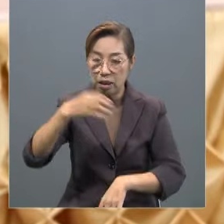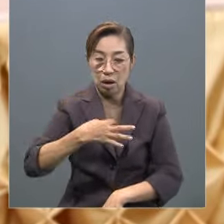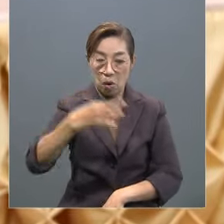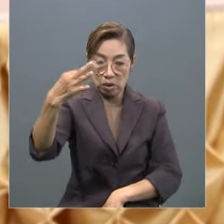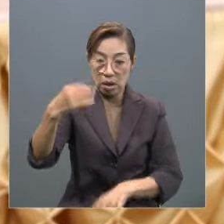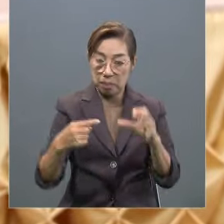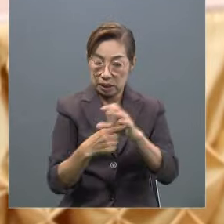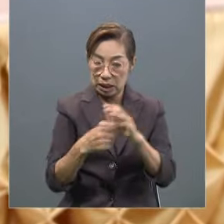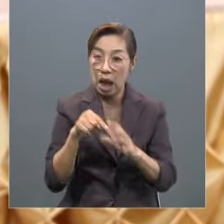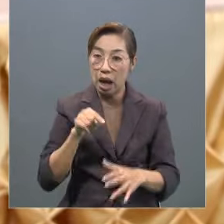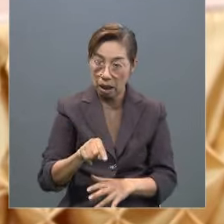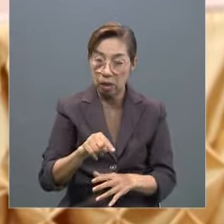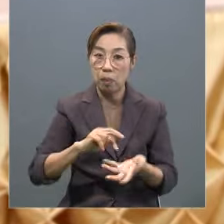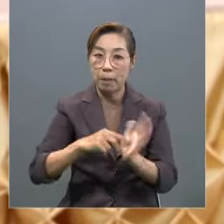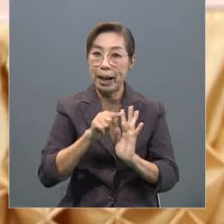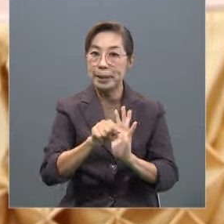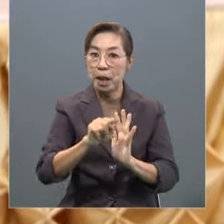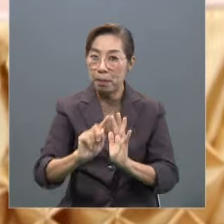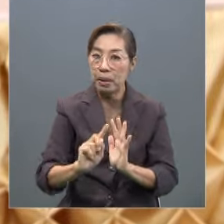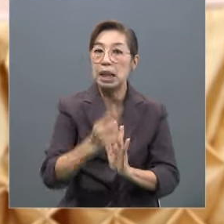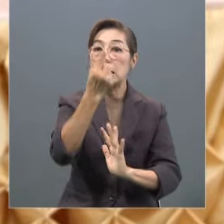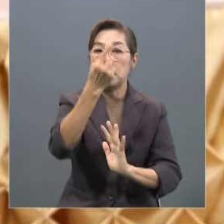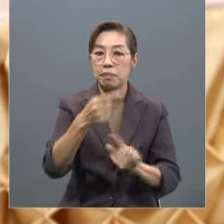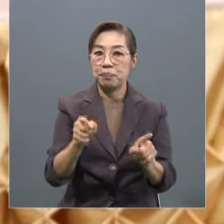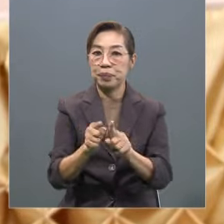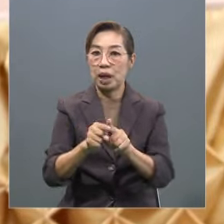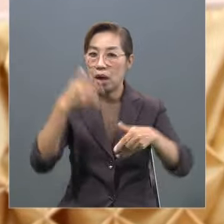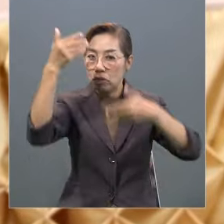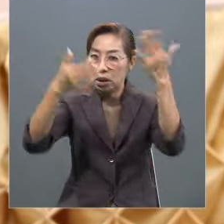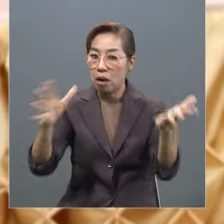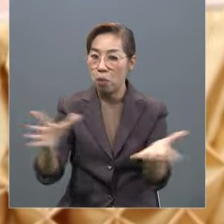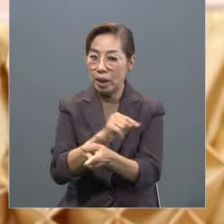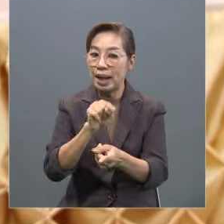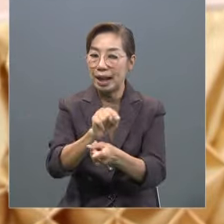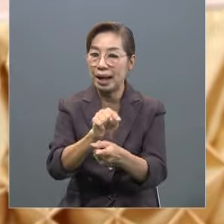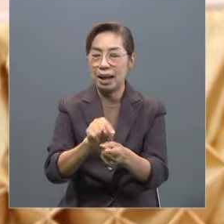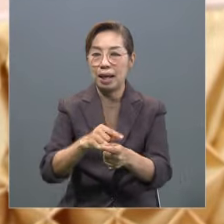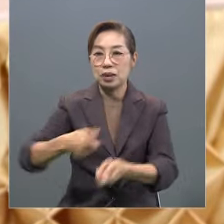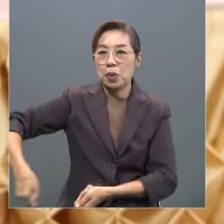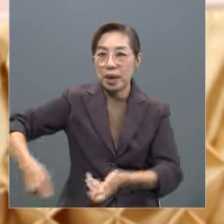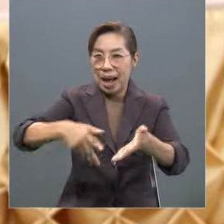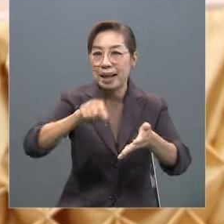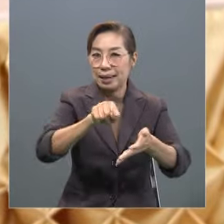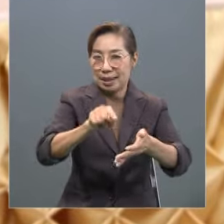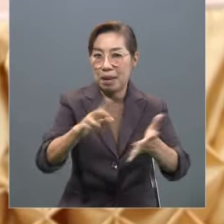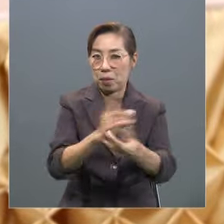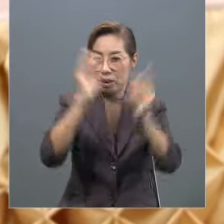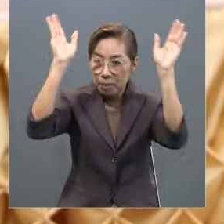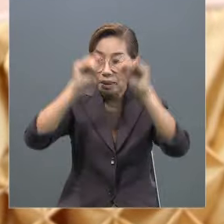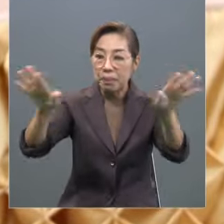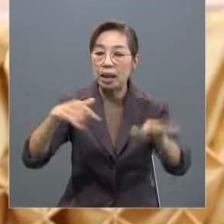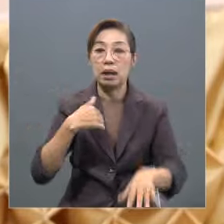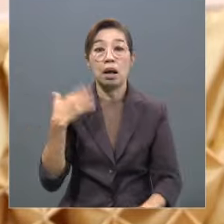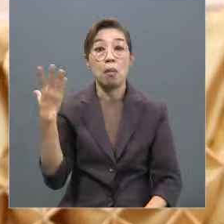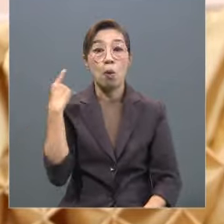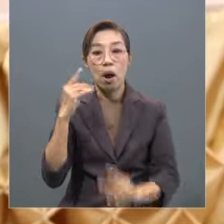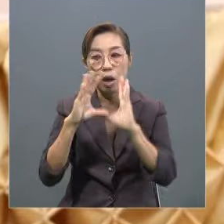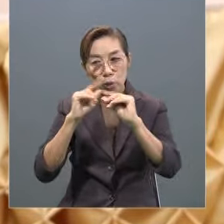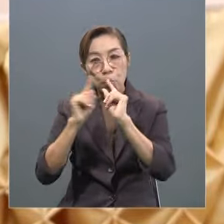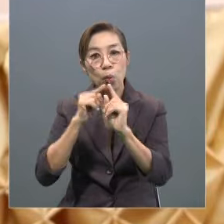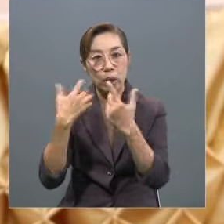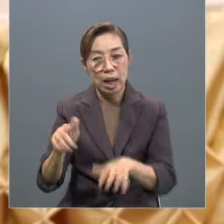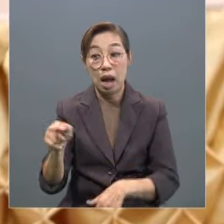าเป็นเมืองที่จะนำกิจกรรมมานะครับเมื่อวานนี้ได้มีการพูดคุยกันแล้วเราก็ได้บอกไปแล้วว่าเรามีการดำเนิน